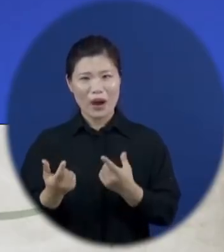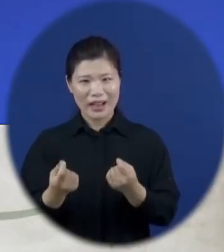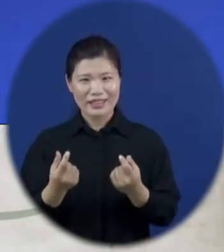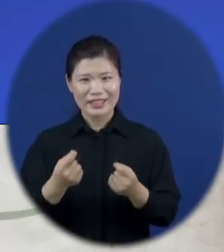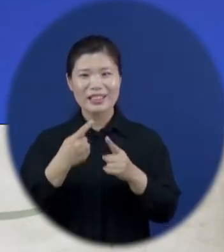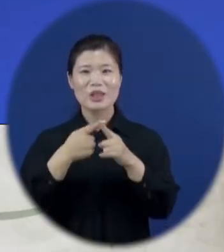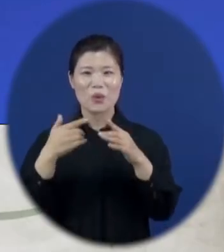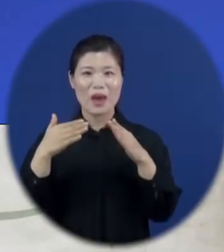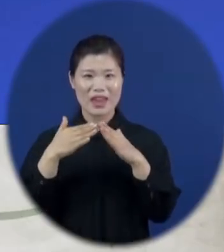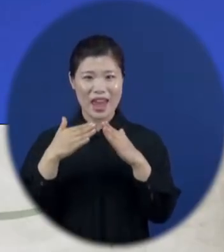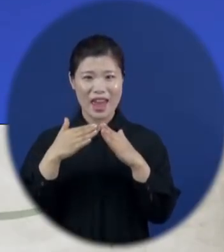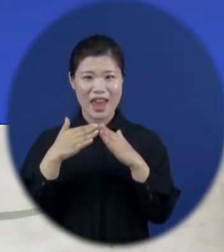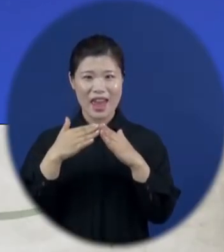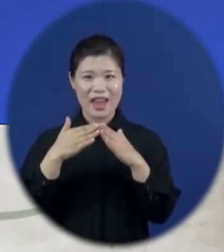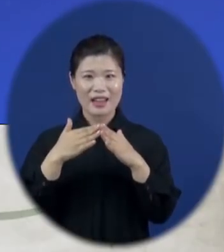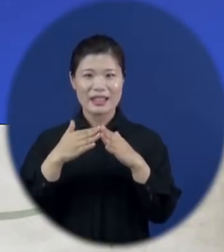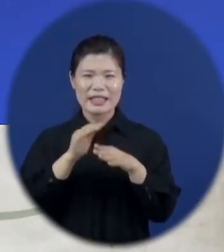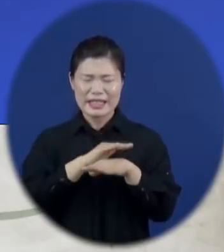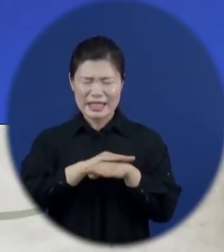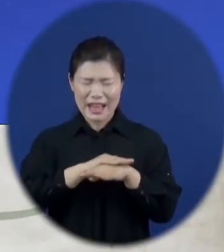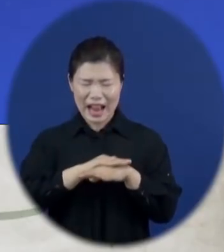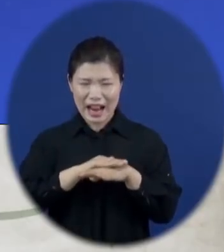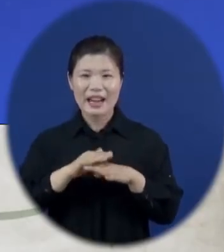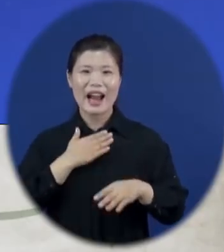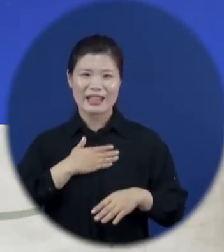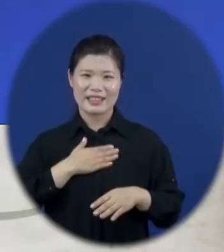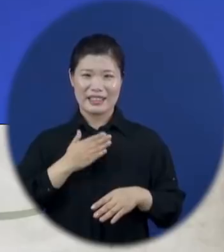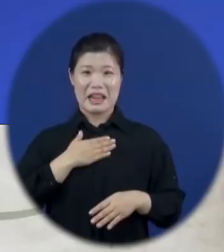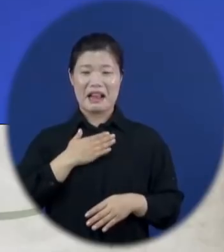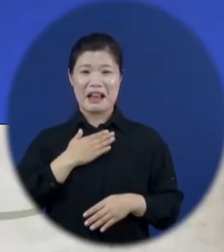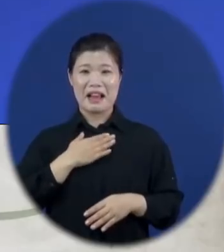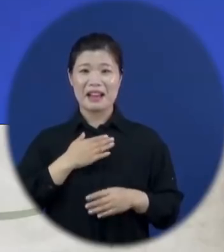그런 교회에 그렇게 자란 제가